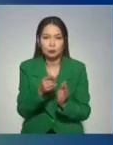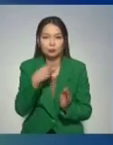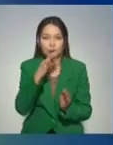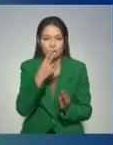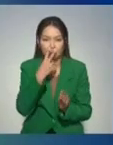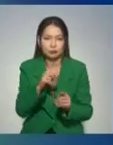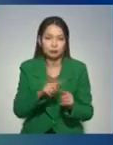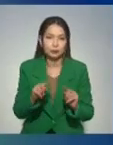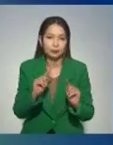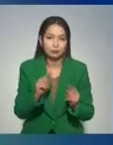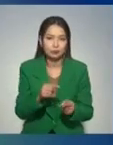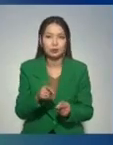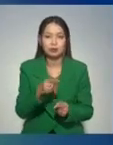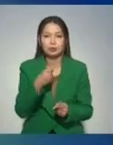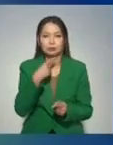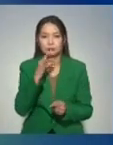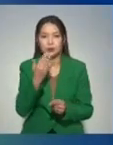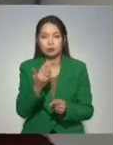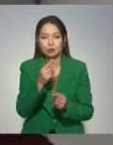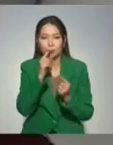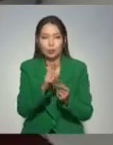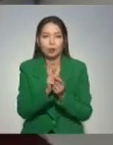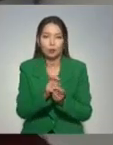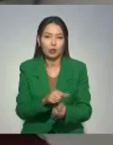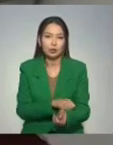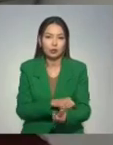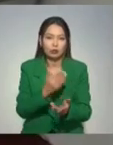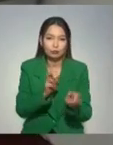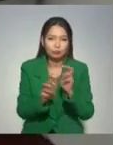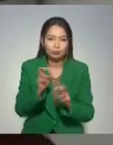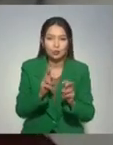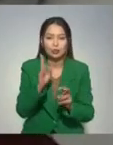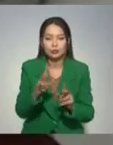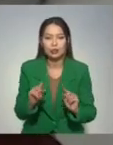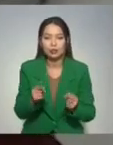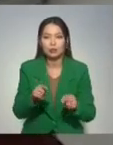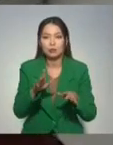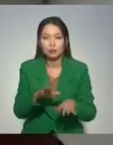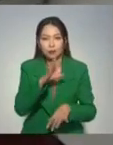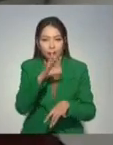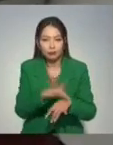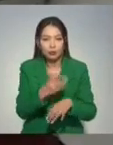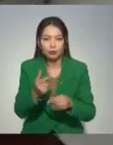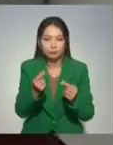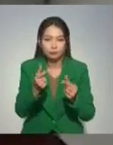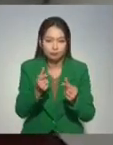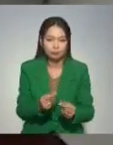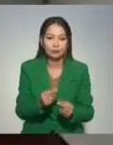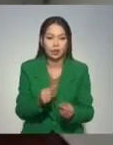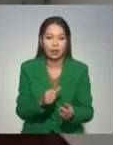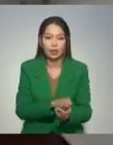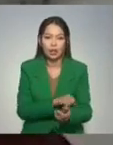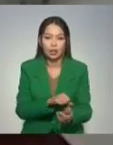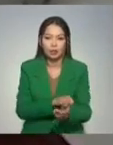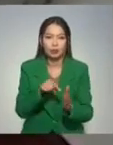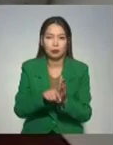После этого сотрудники отдела по борьбе с наркопреступностью провели обыск в квартире задержанной. Там обнаружили расфасованные синтетические наркотики. В